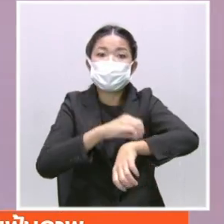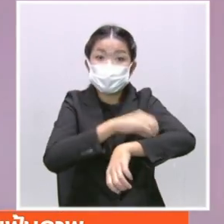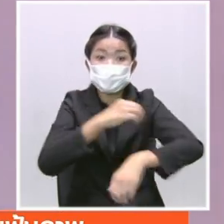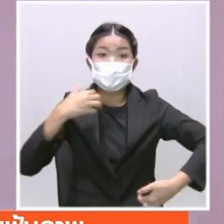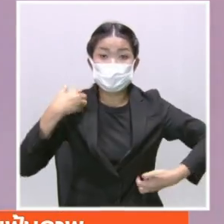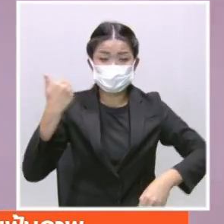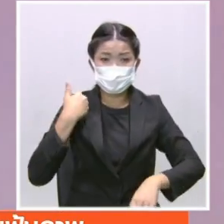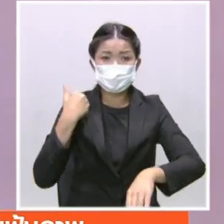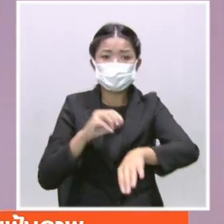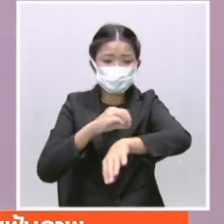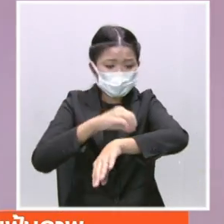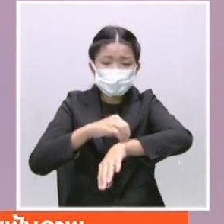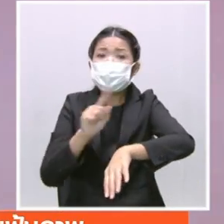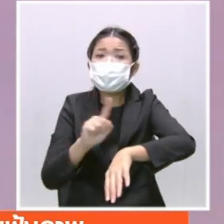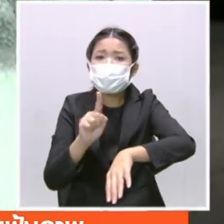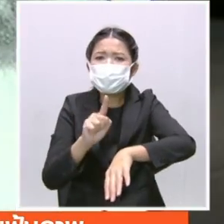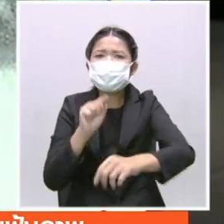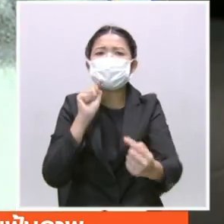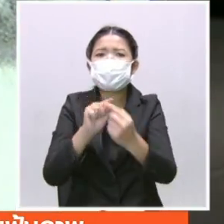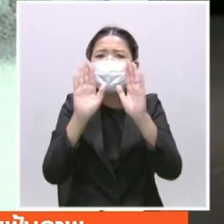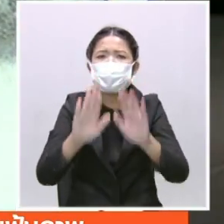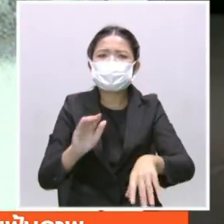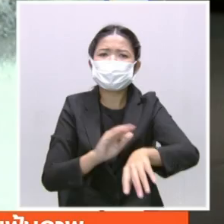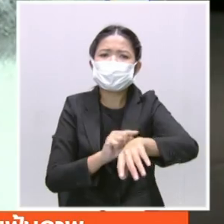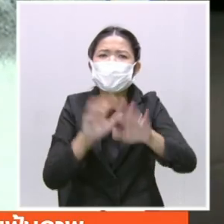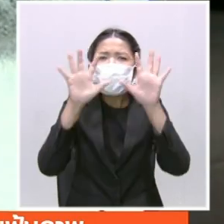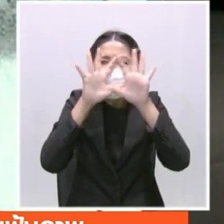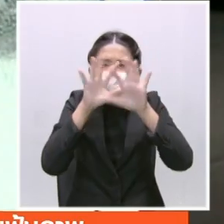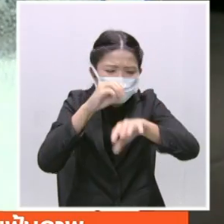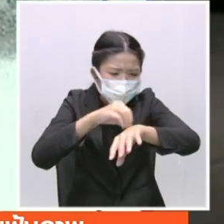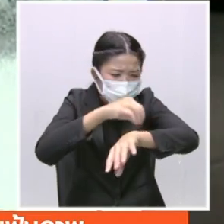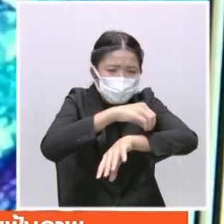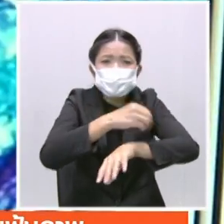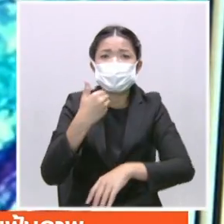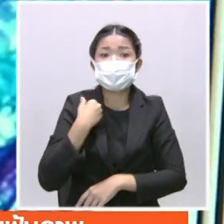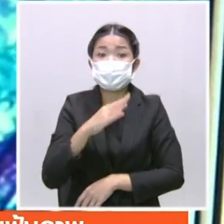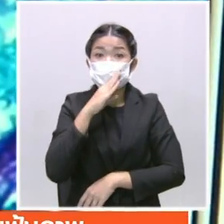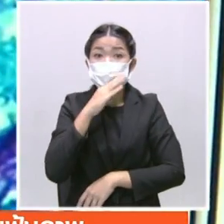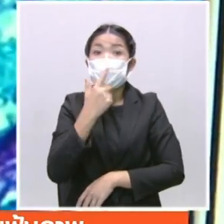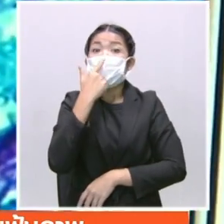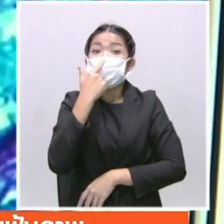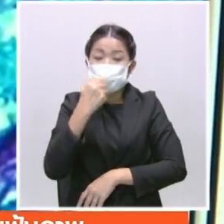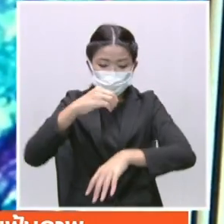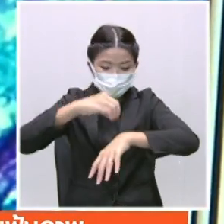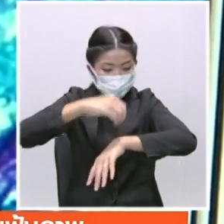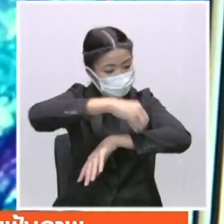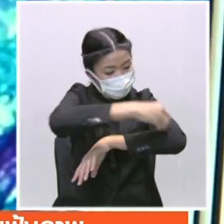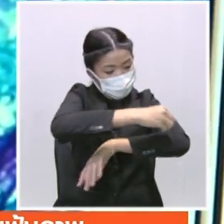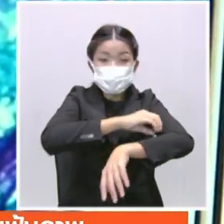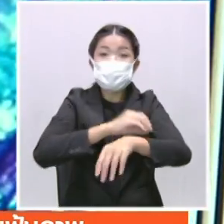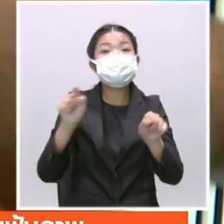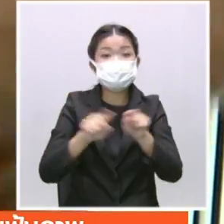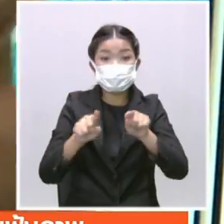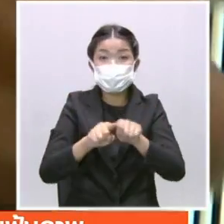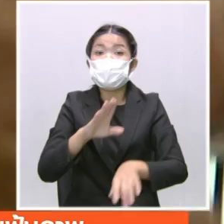นของโรคฝีดาดลิงจะมีลักษณะเฉพาะคือจะเป็นผื่นที่ใกล้เคียงกันเช่นหากเป็นตุ่มแดงก็จะเป็นตุ่มแดงเหมือนกันนะ